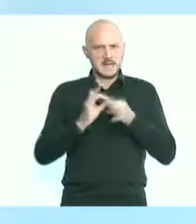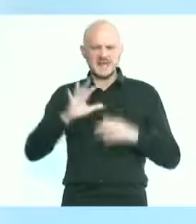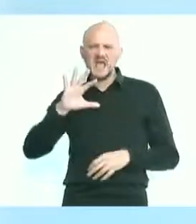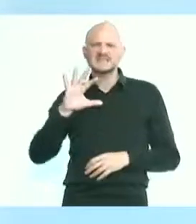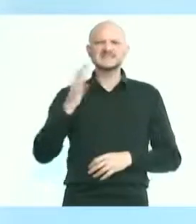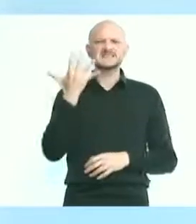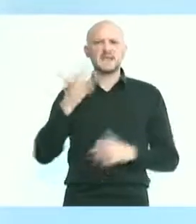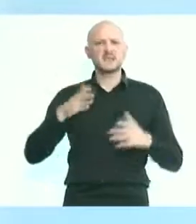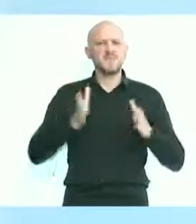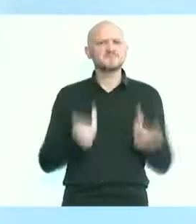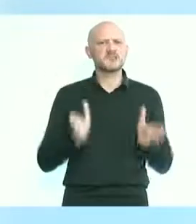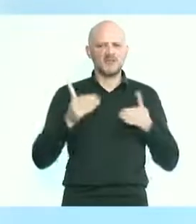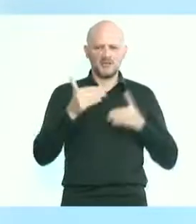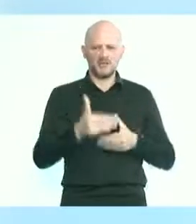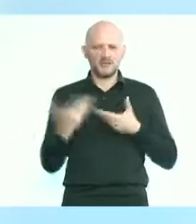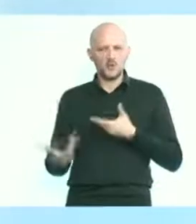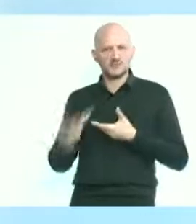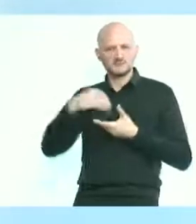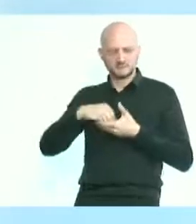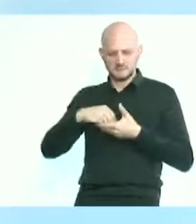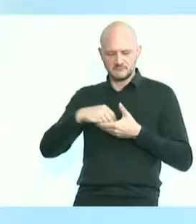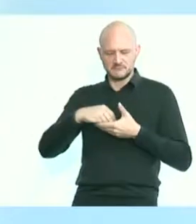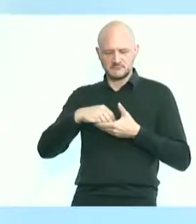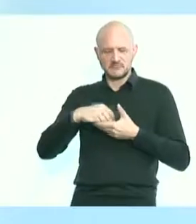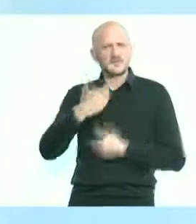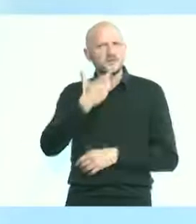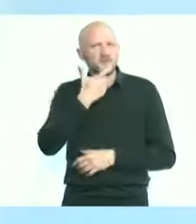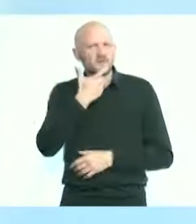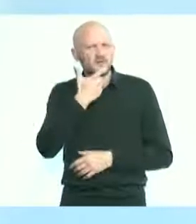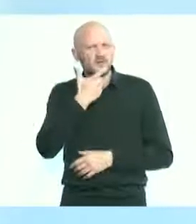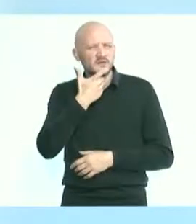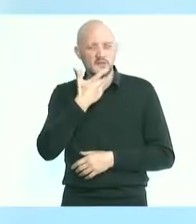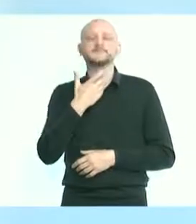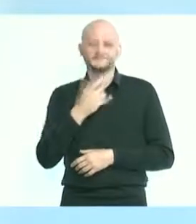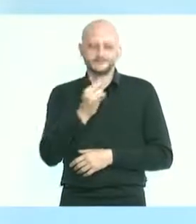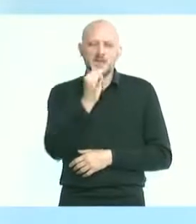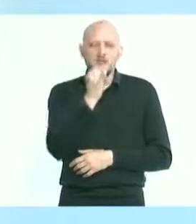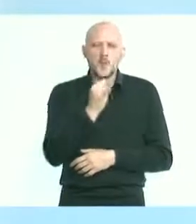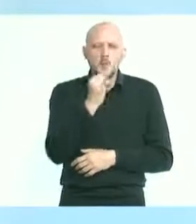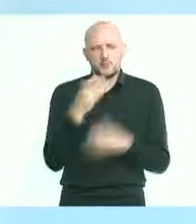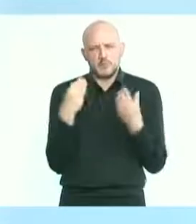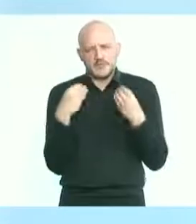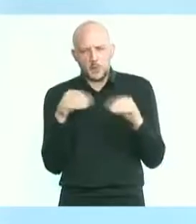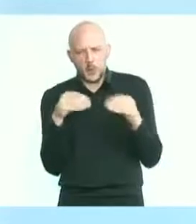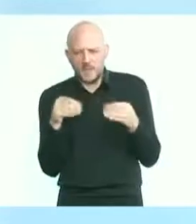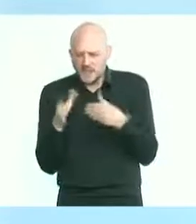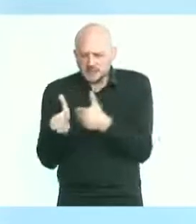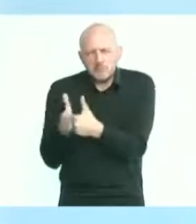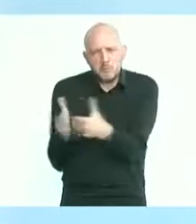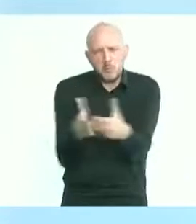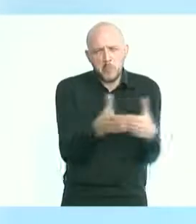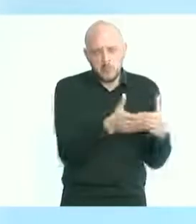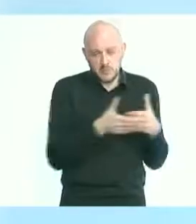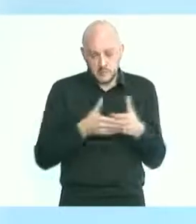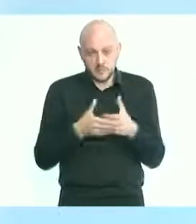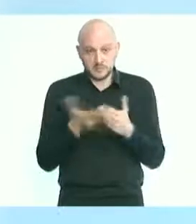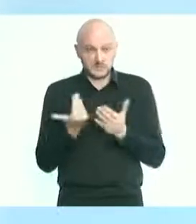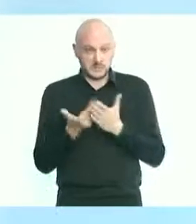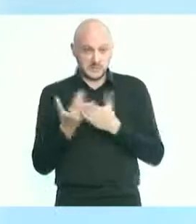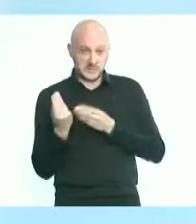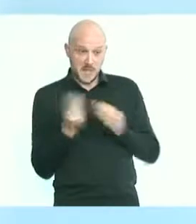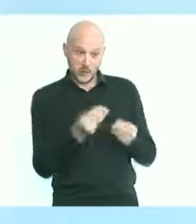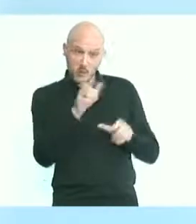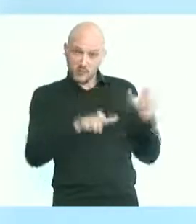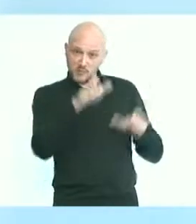5e catégorie ? Tout simplement les petits ERP, les établissements de proximité, si importants pour la qualité de vie au quotidien des